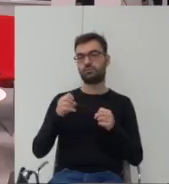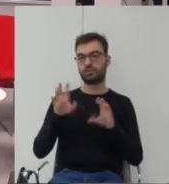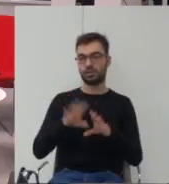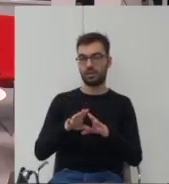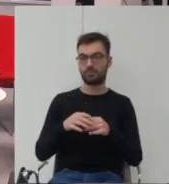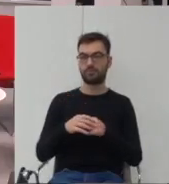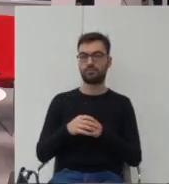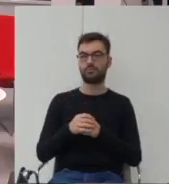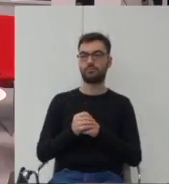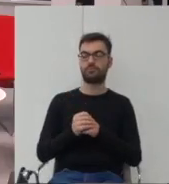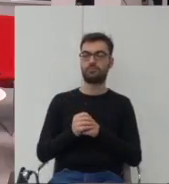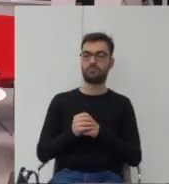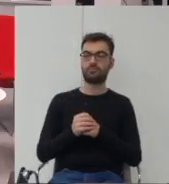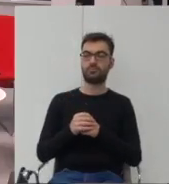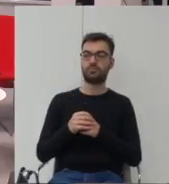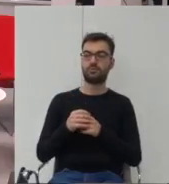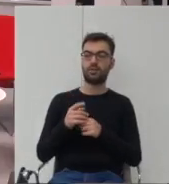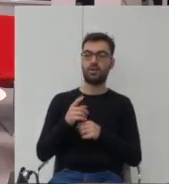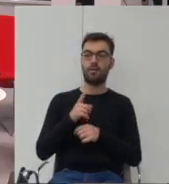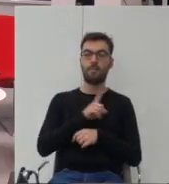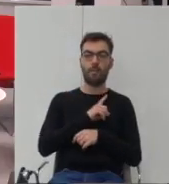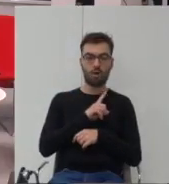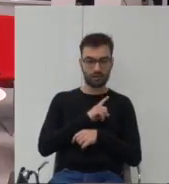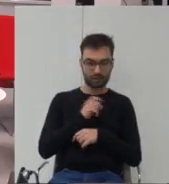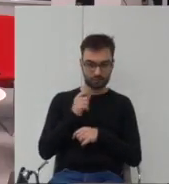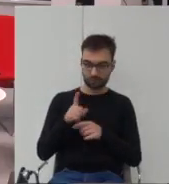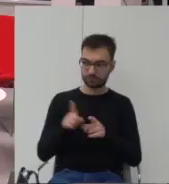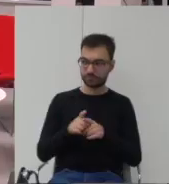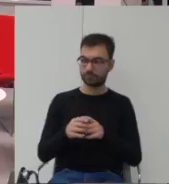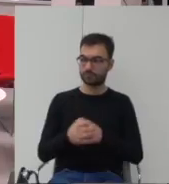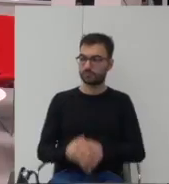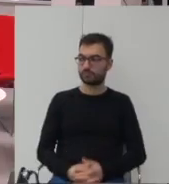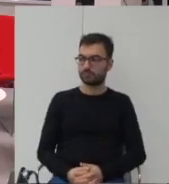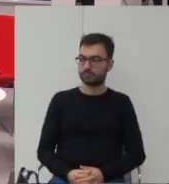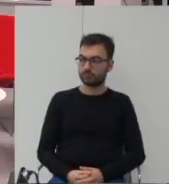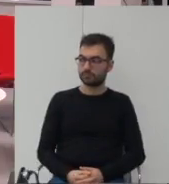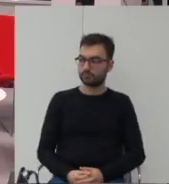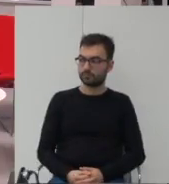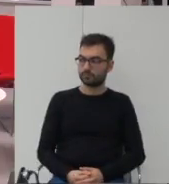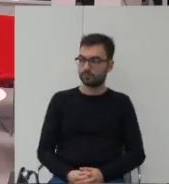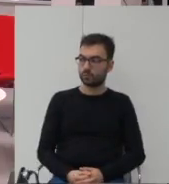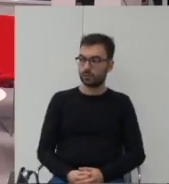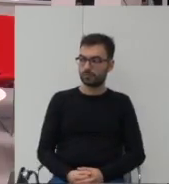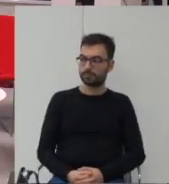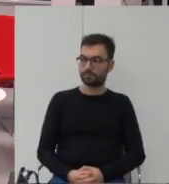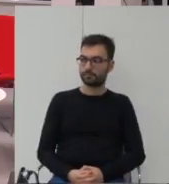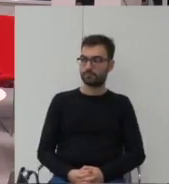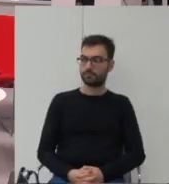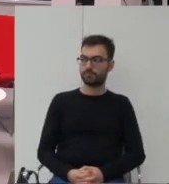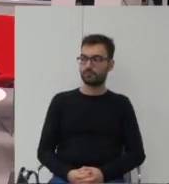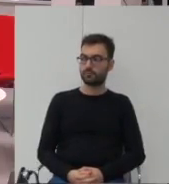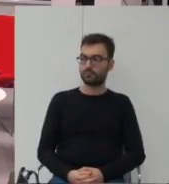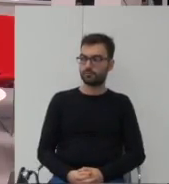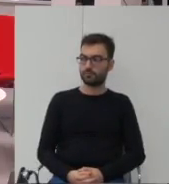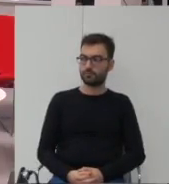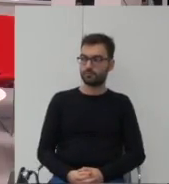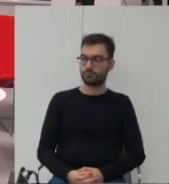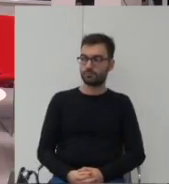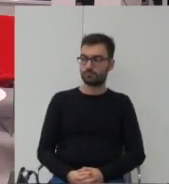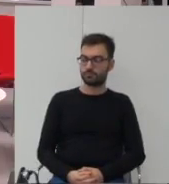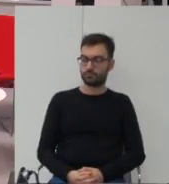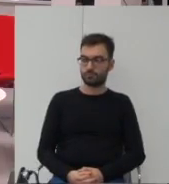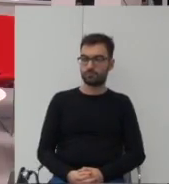sklepów była portiernia, która była taką nawigacją, prawda, żeby człowiek